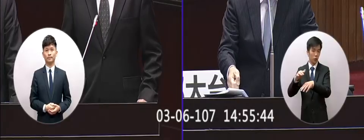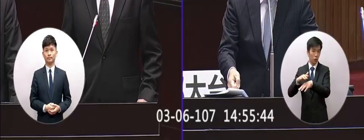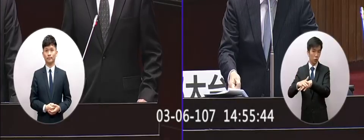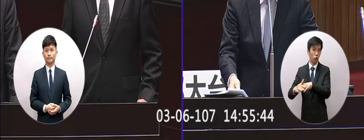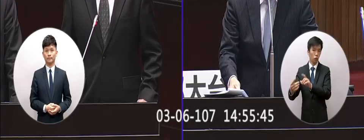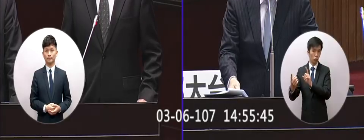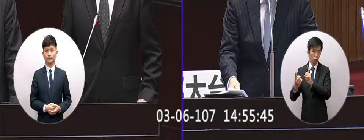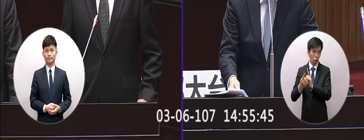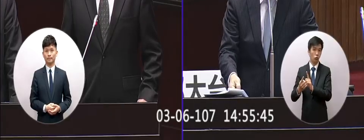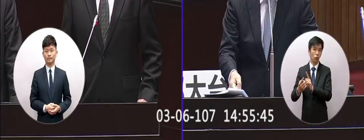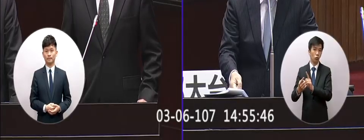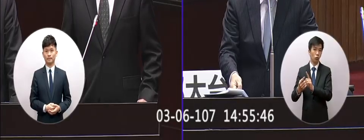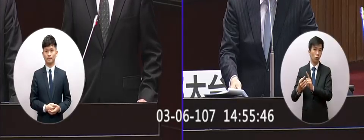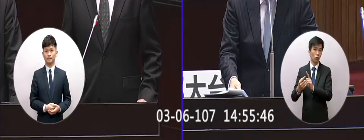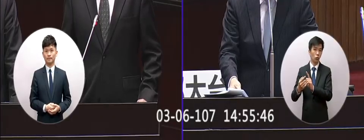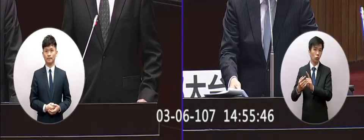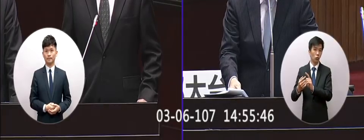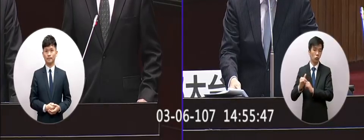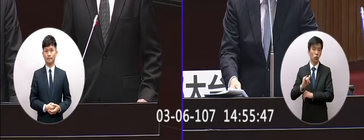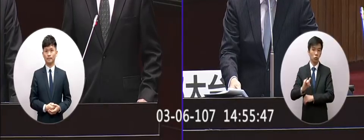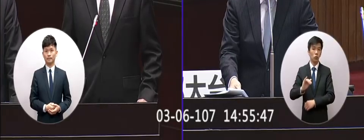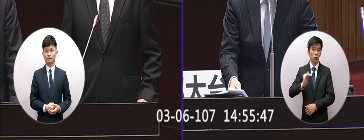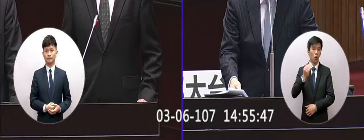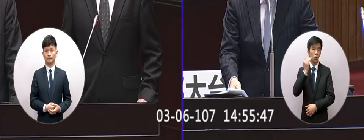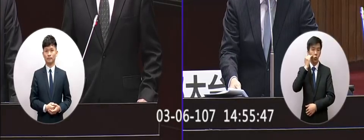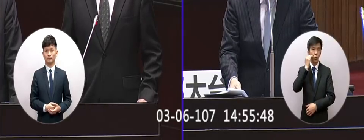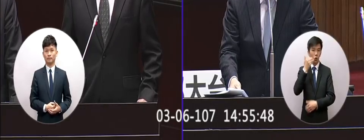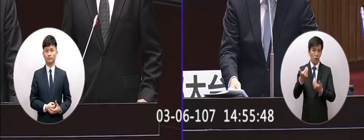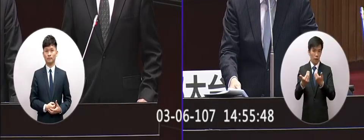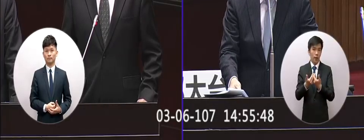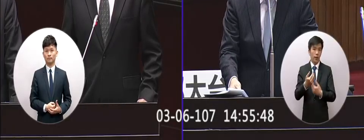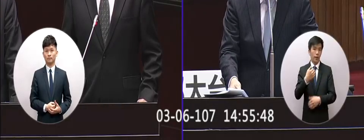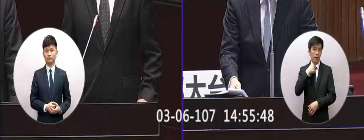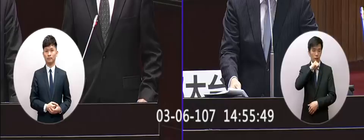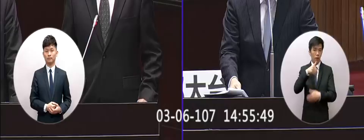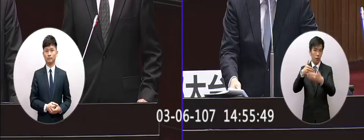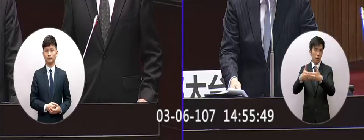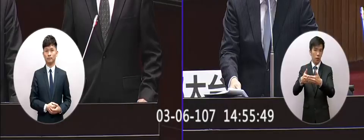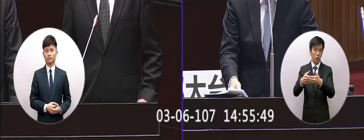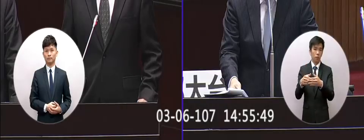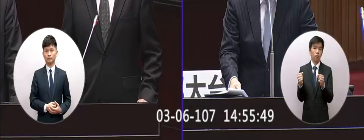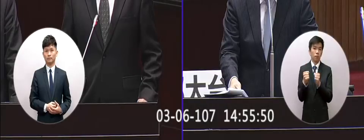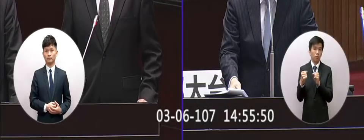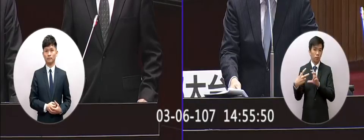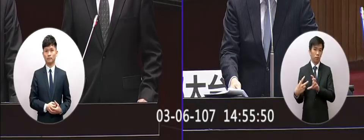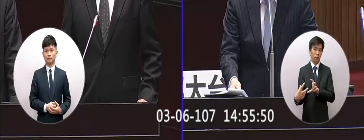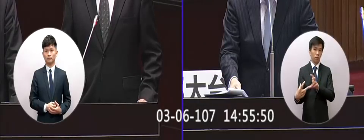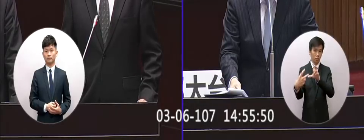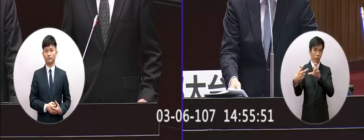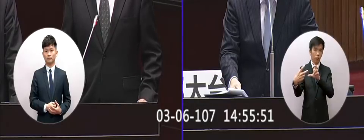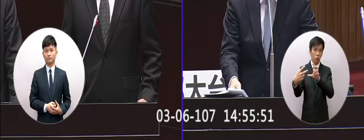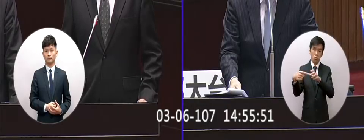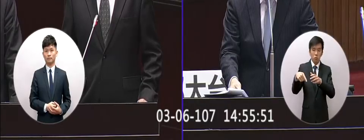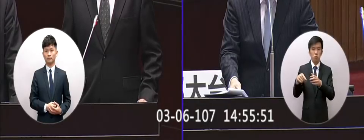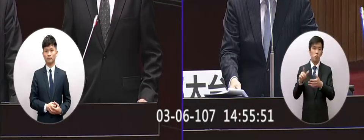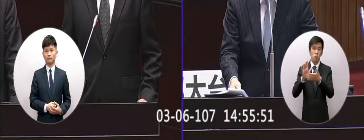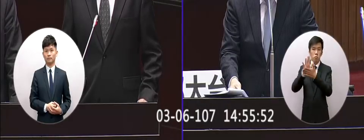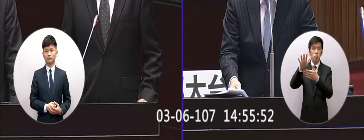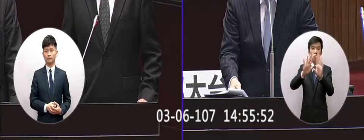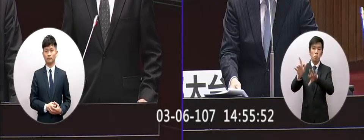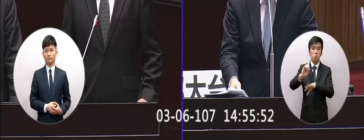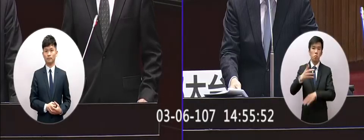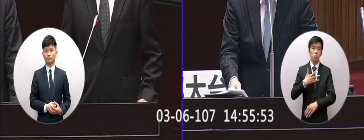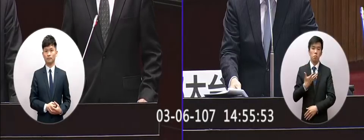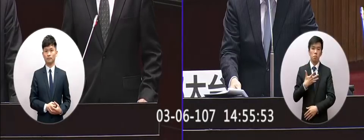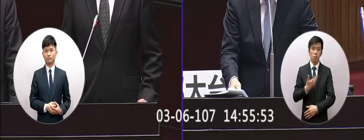如果在两岸冷对抗的情境底下，那就很难预知的。所以我本席也会担心外